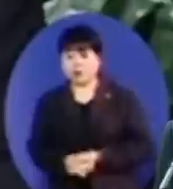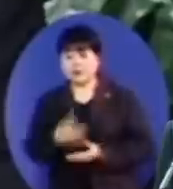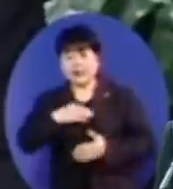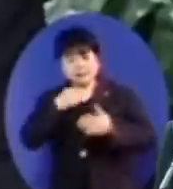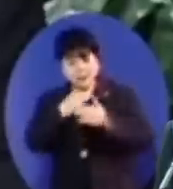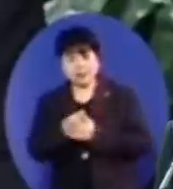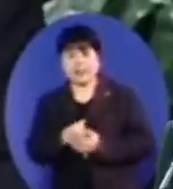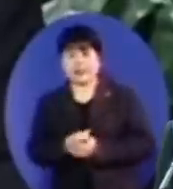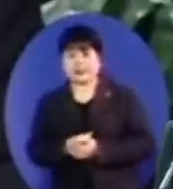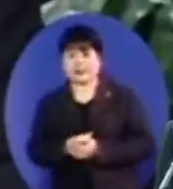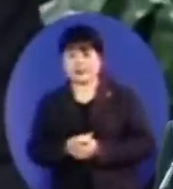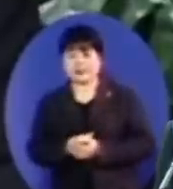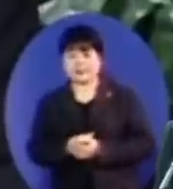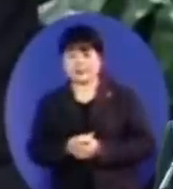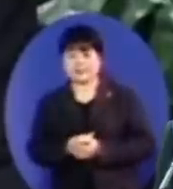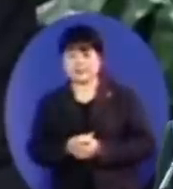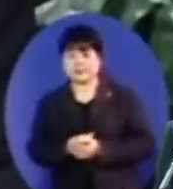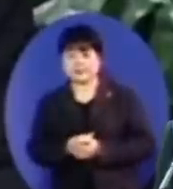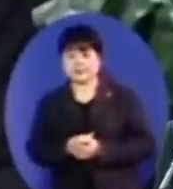때문에